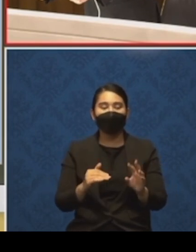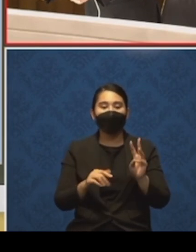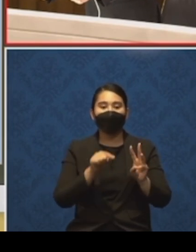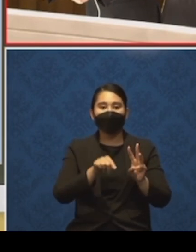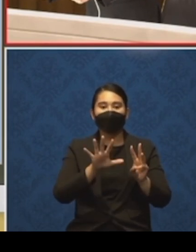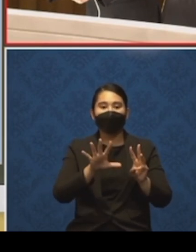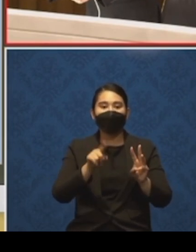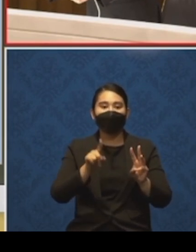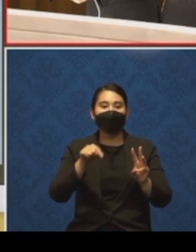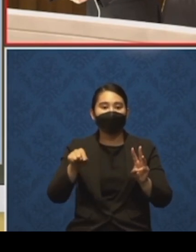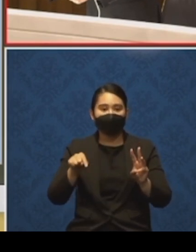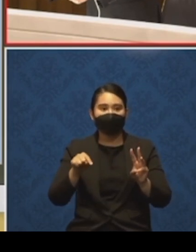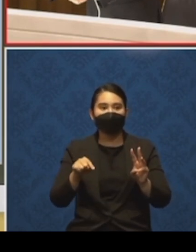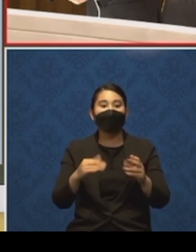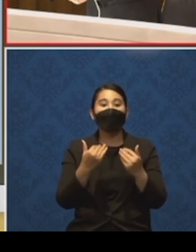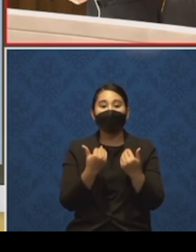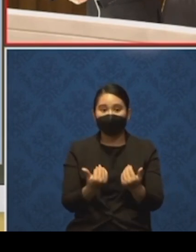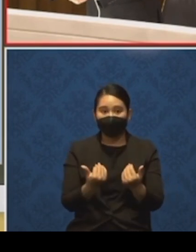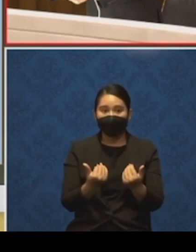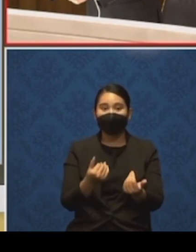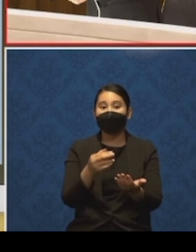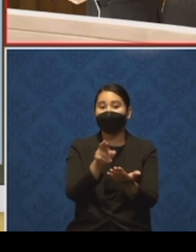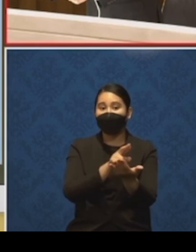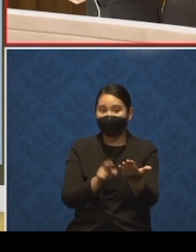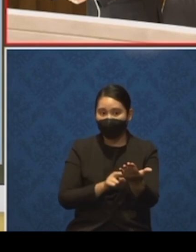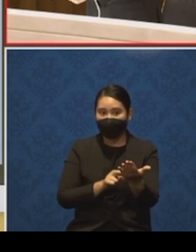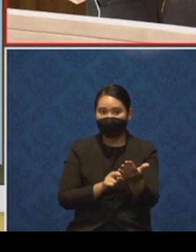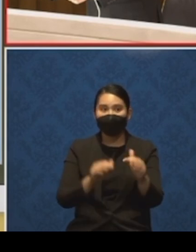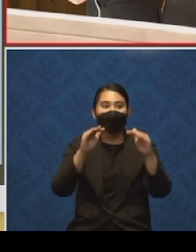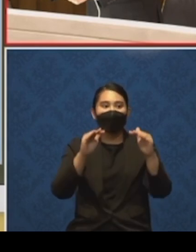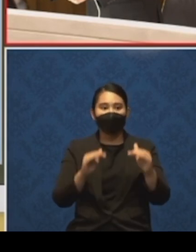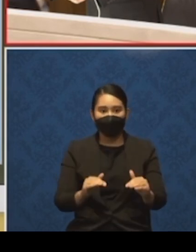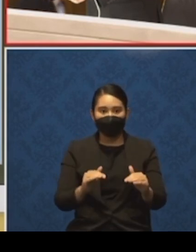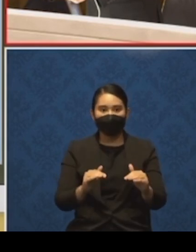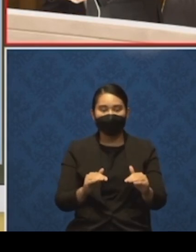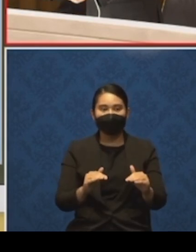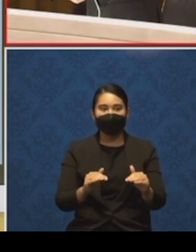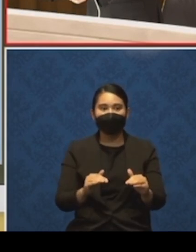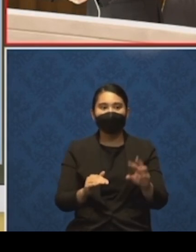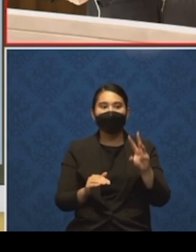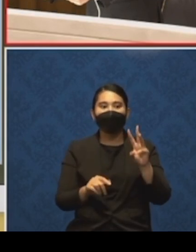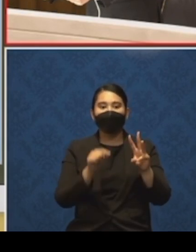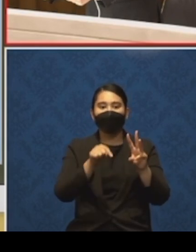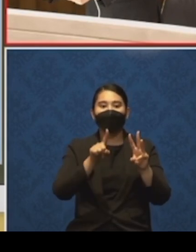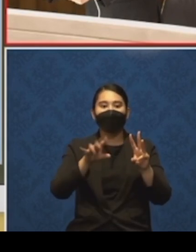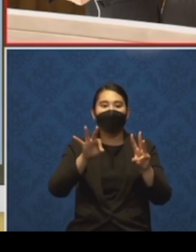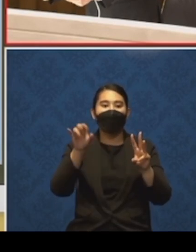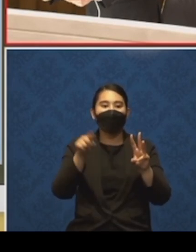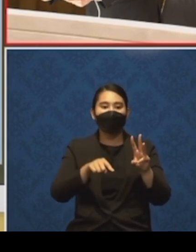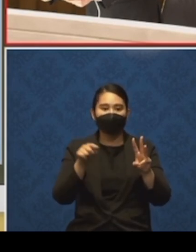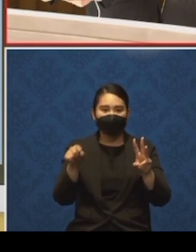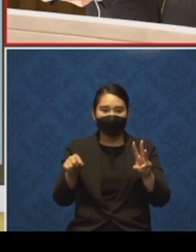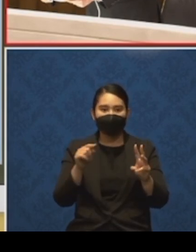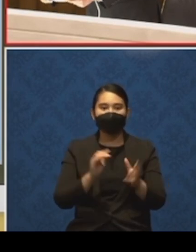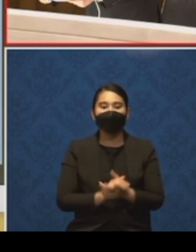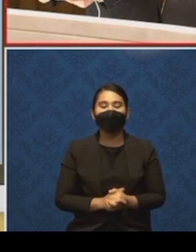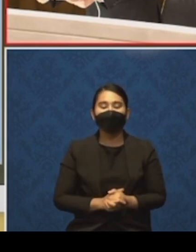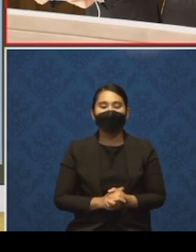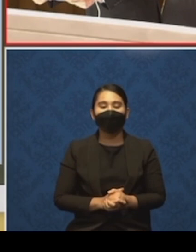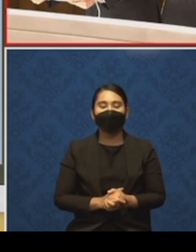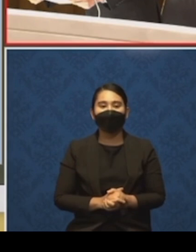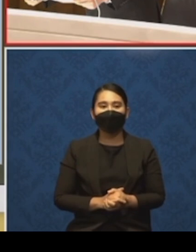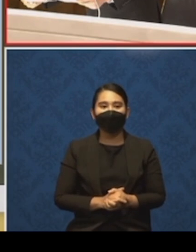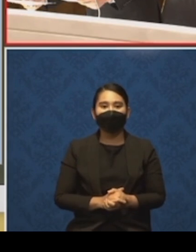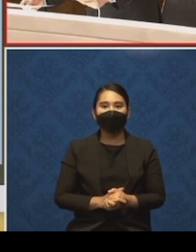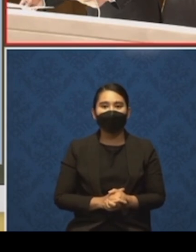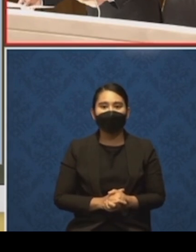6.51 และในร่างพรบนี้มีส่วนลดลงร้อยละ 6.19 เท่านั้นถ้าคิด